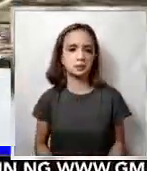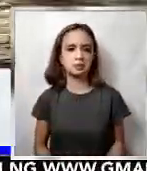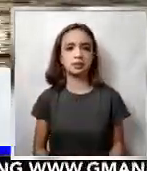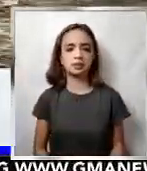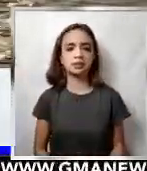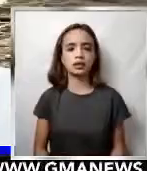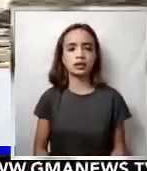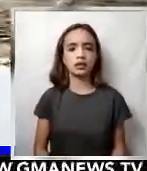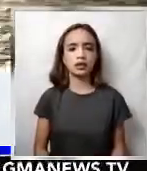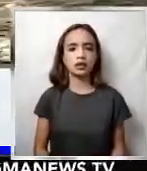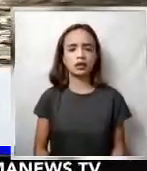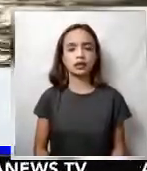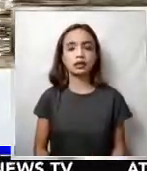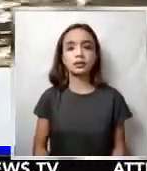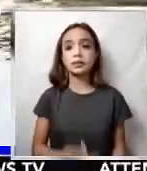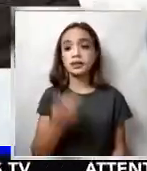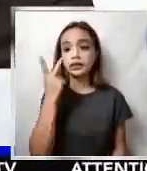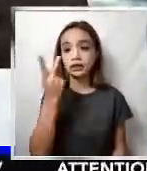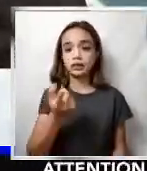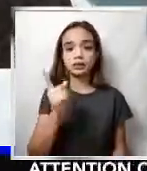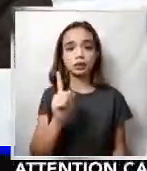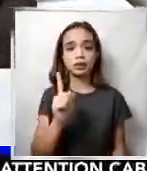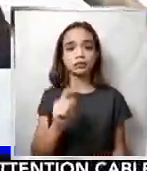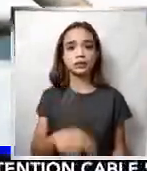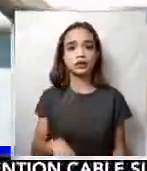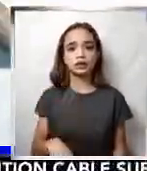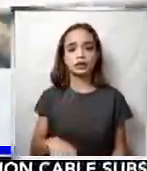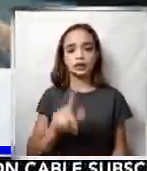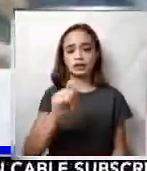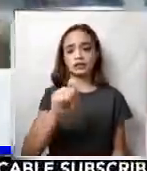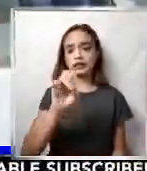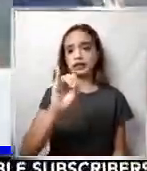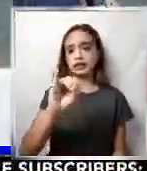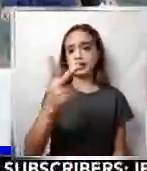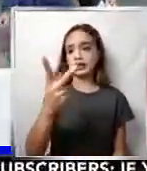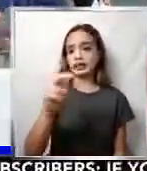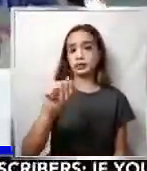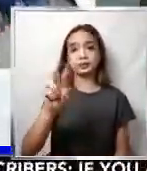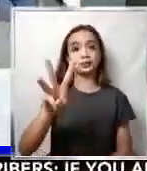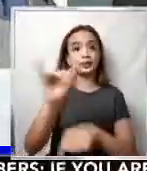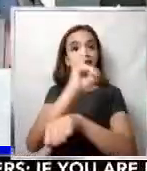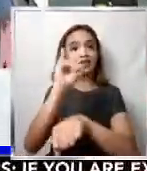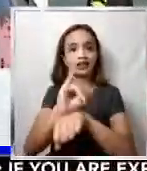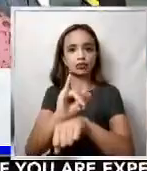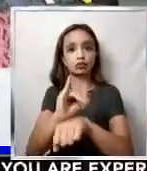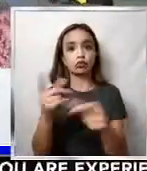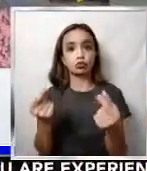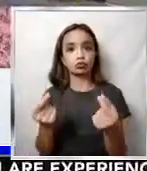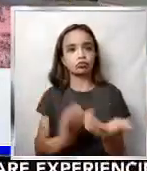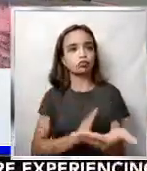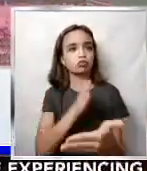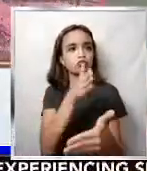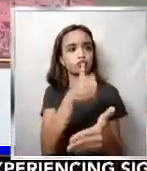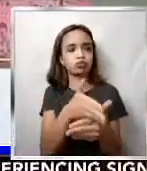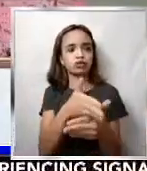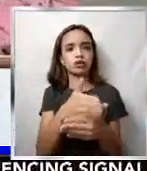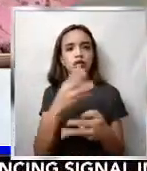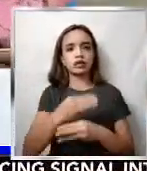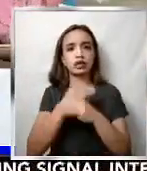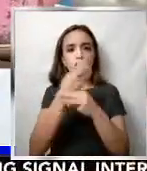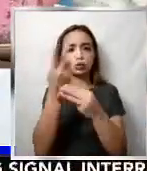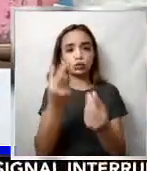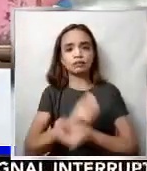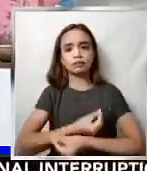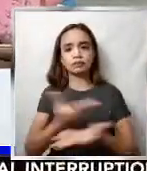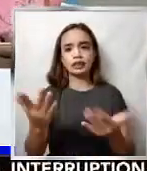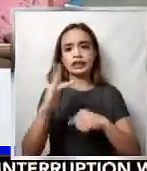Ating tinawid ang Tikaw Island sa Masbate Province para makapamahagi ng maagang Pamasko sa mga